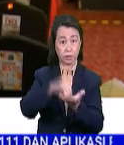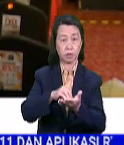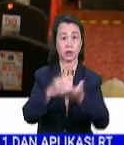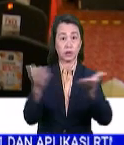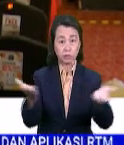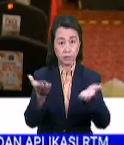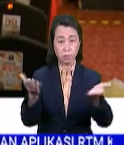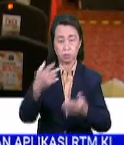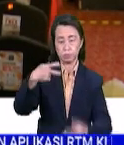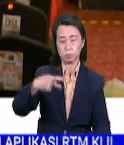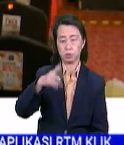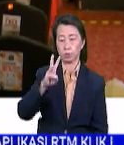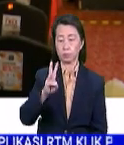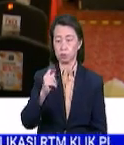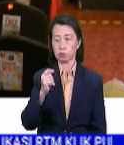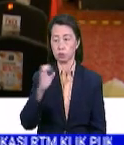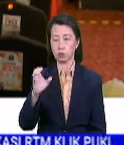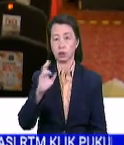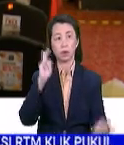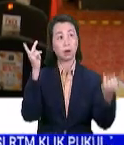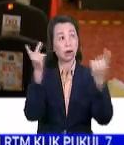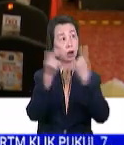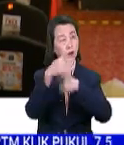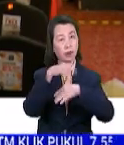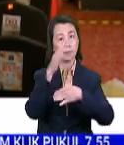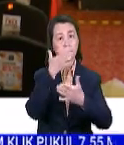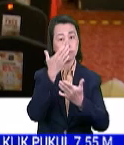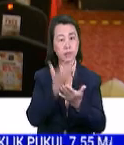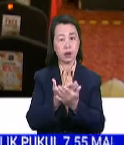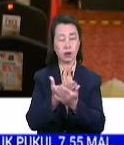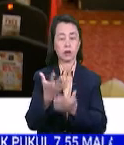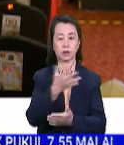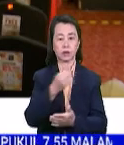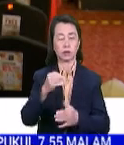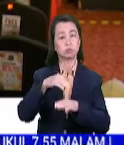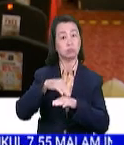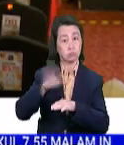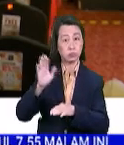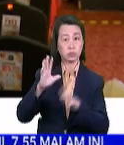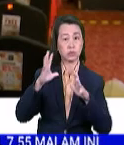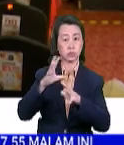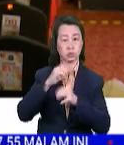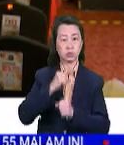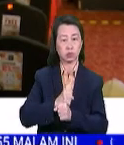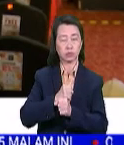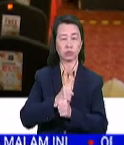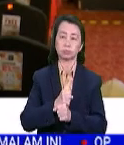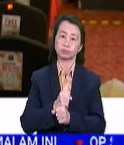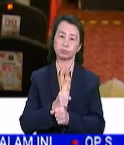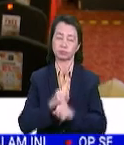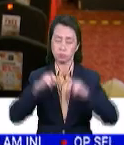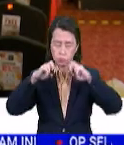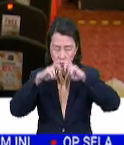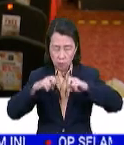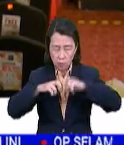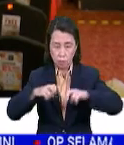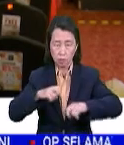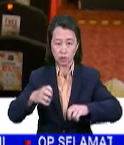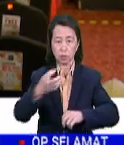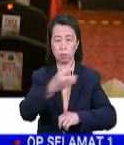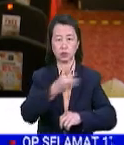Lumpur dalam keadaan yang begitu baik, lebih-lebih lagi ianya mendapat kajian dan